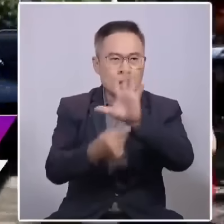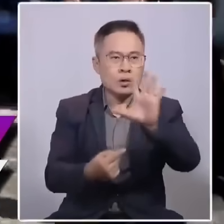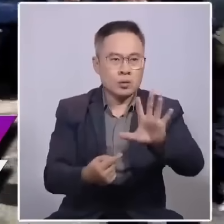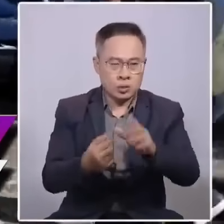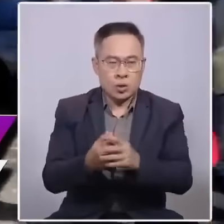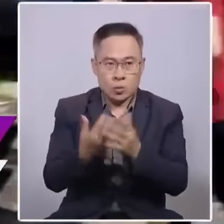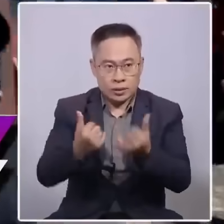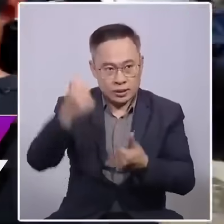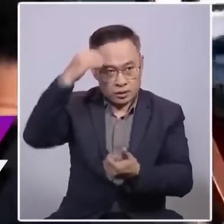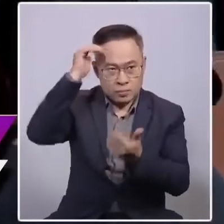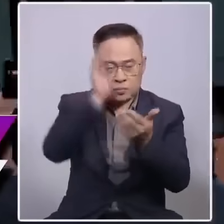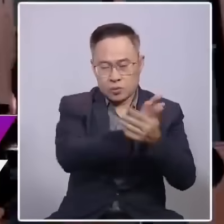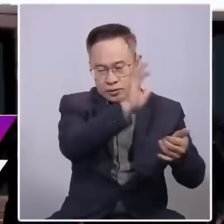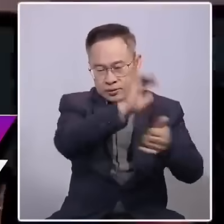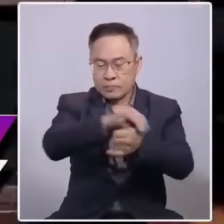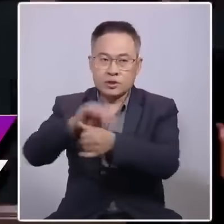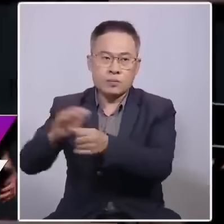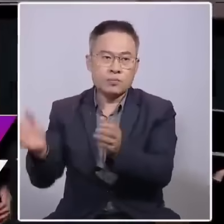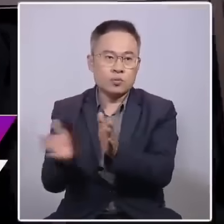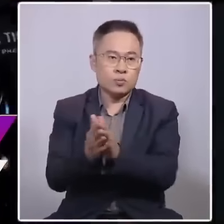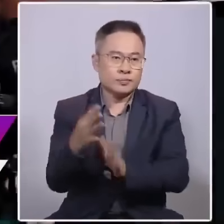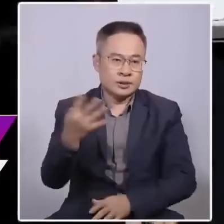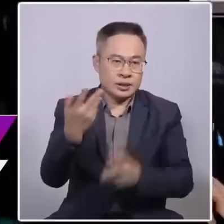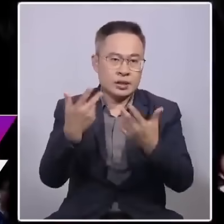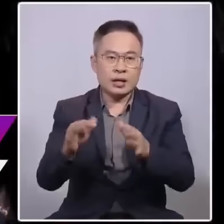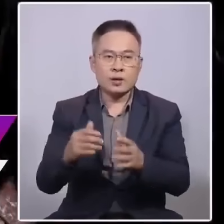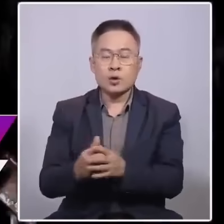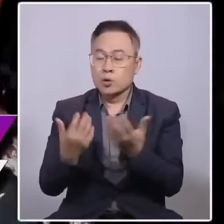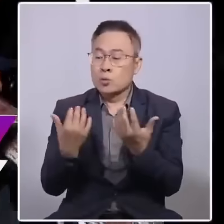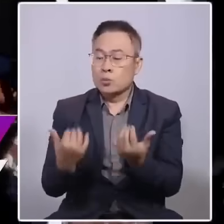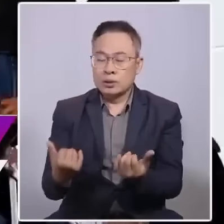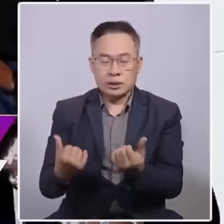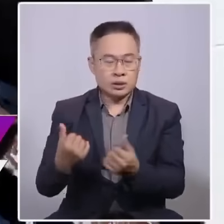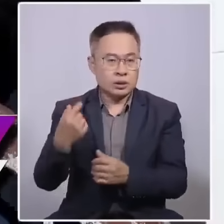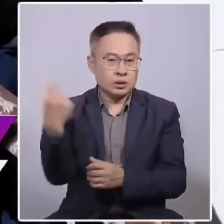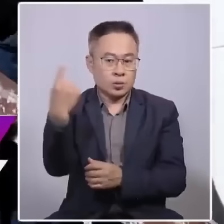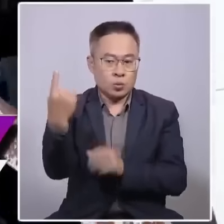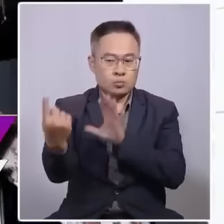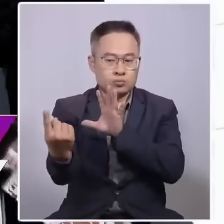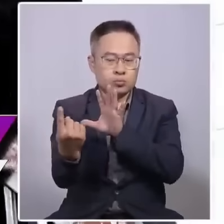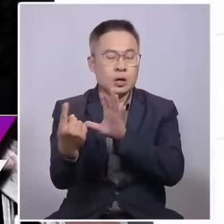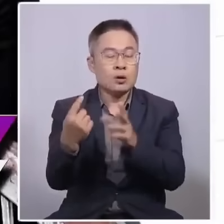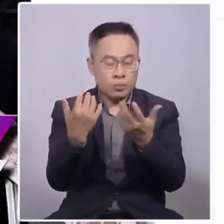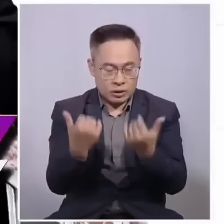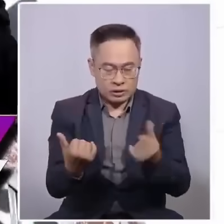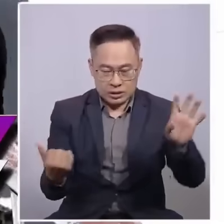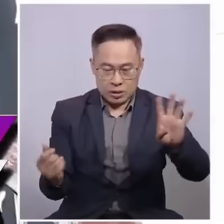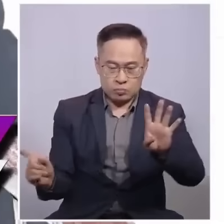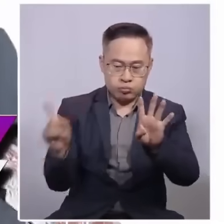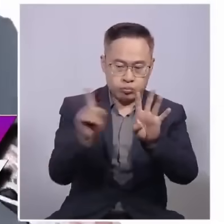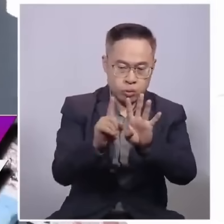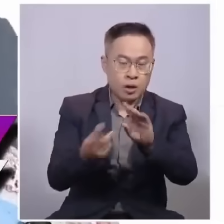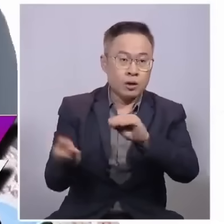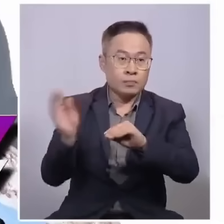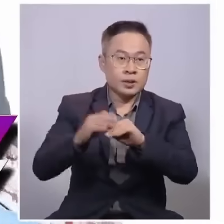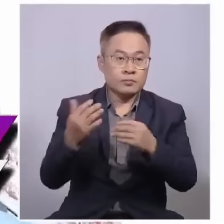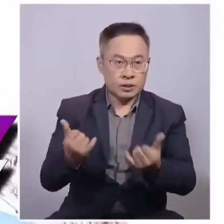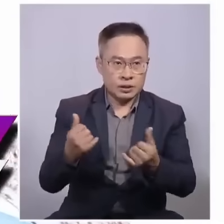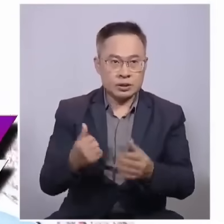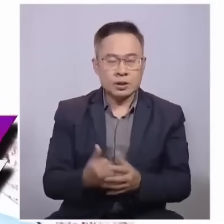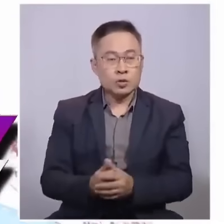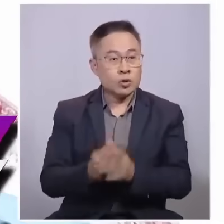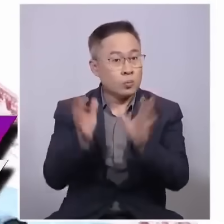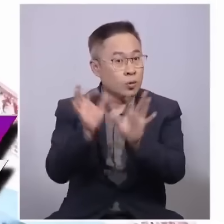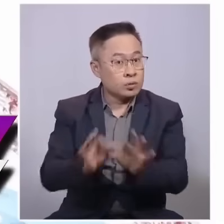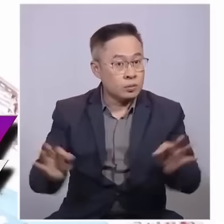จักรีหรือว่านายบิ๊กแล้วก็อีกคนนึงคือนายจิรวัฒน์หรือว่านายปอย 2คนนี้เรียกว่าเป็นสมุนเป็นลูกน้องคน